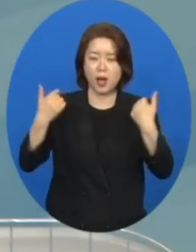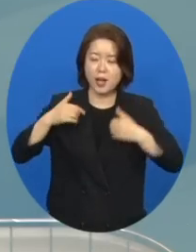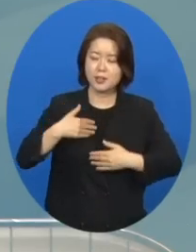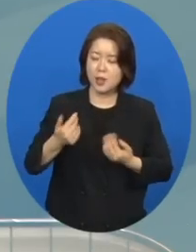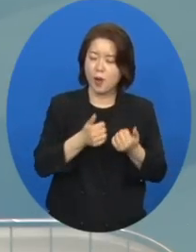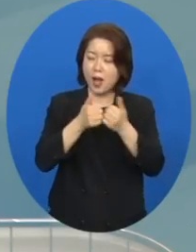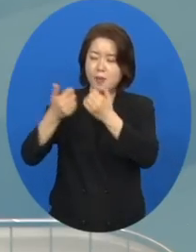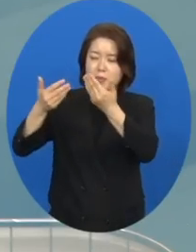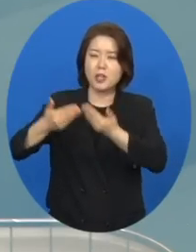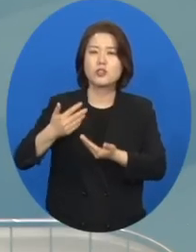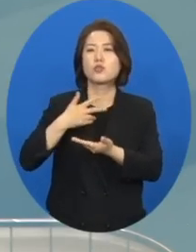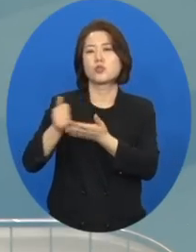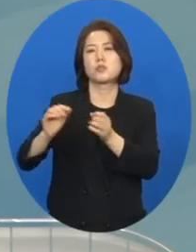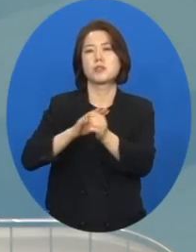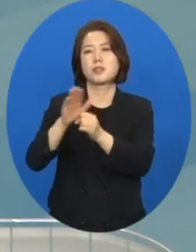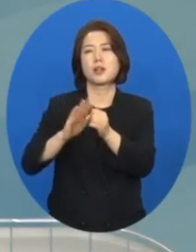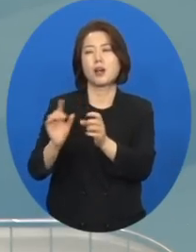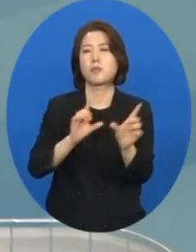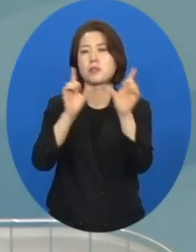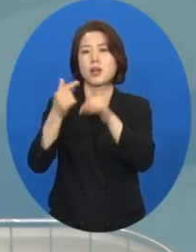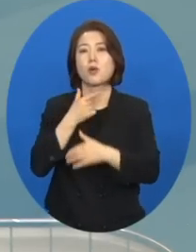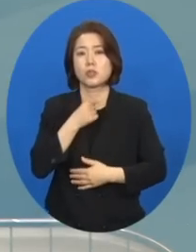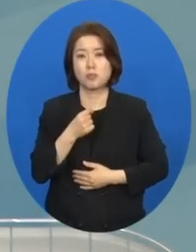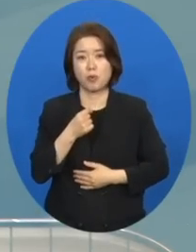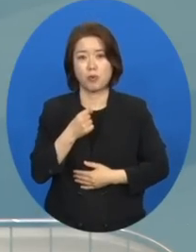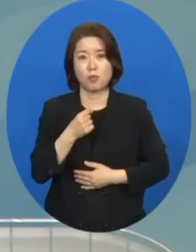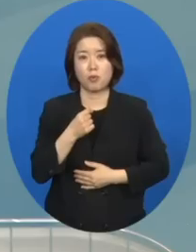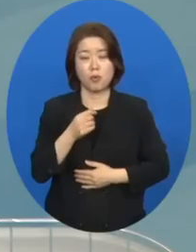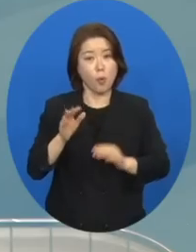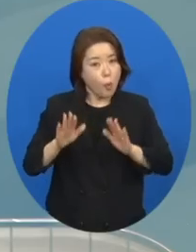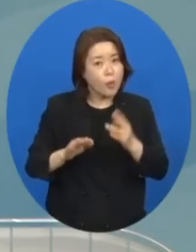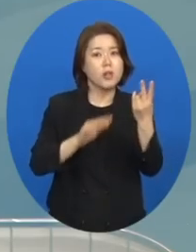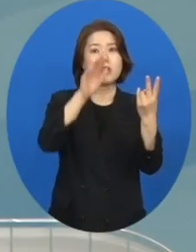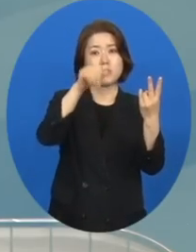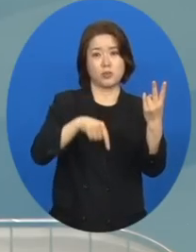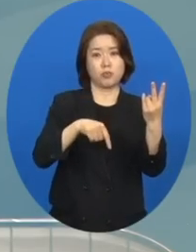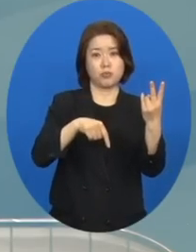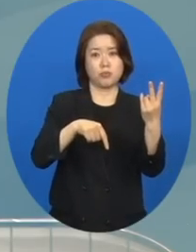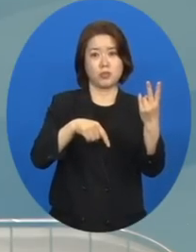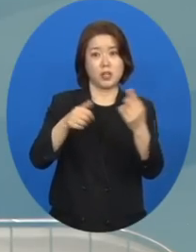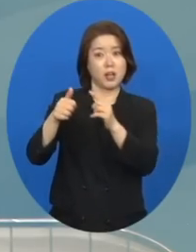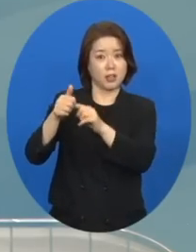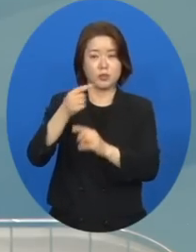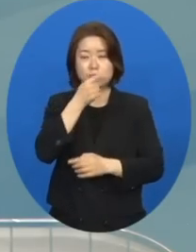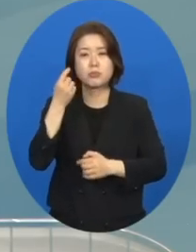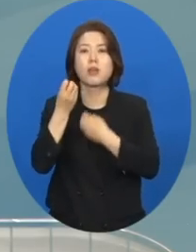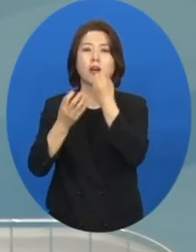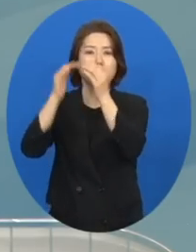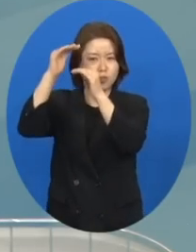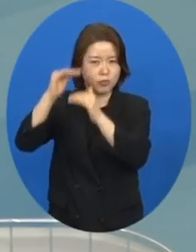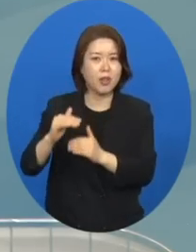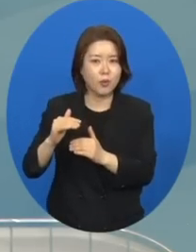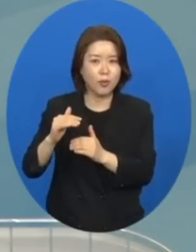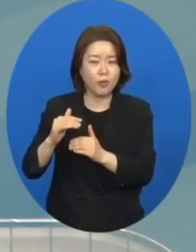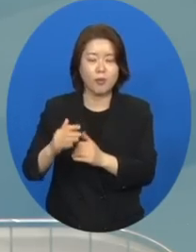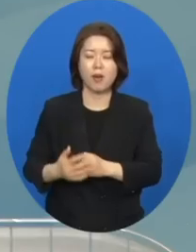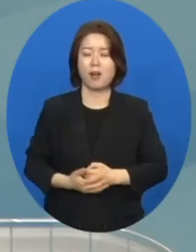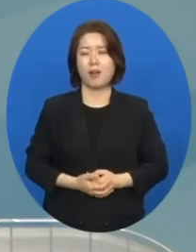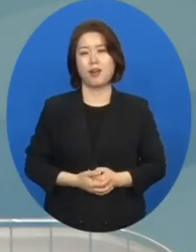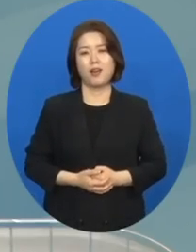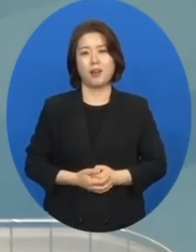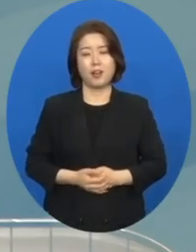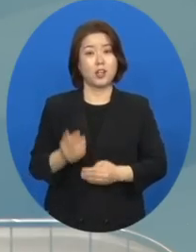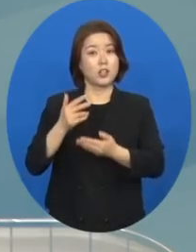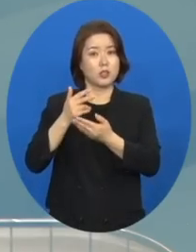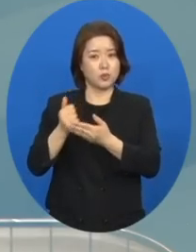주님을 사랑하며 살겠습니다 요수 오늘 2부에 그분의 간증 이었어요 여러분 주님께서